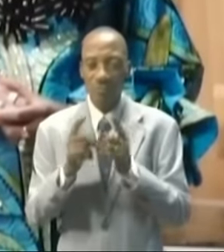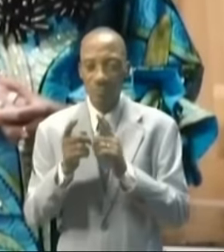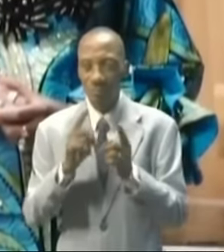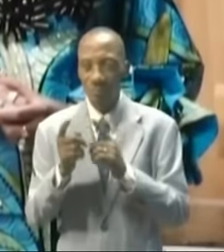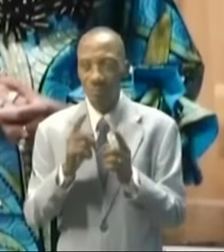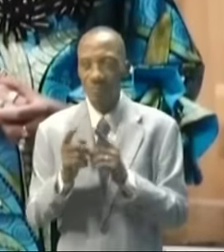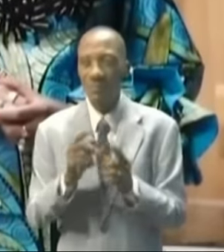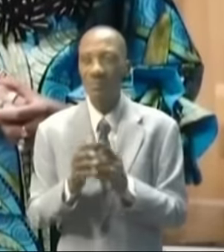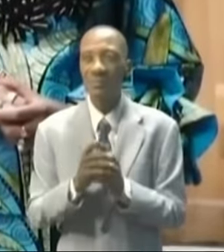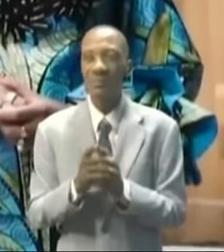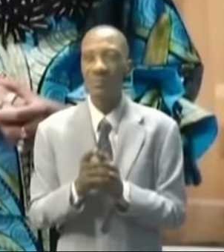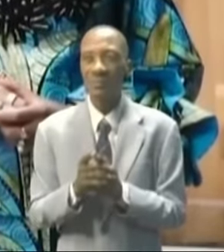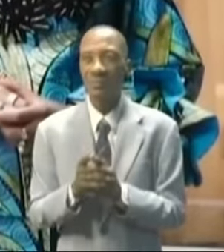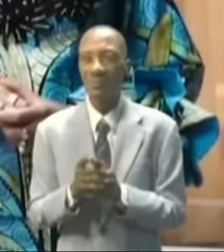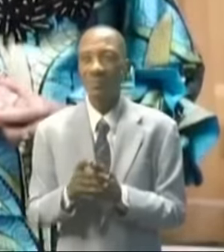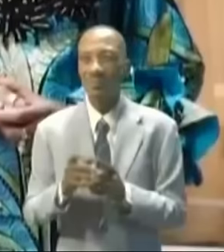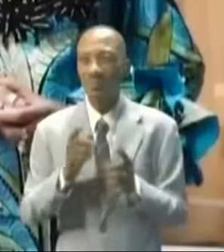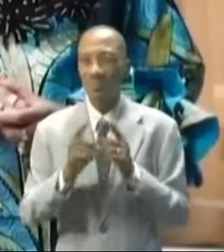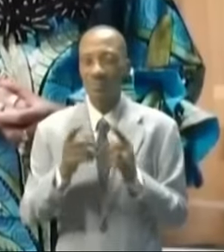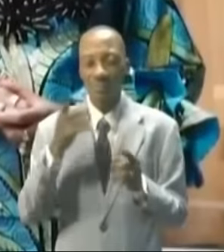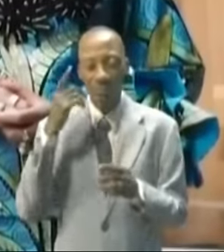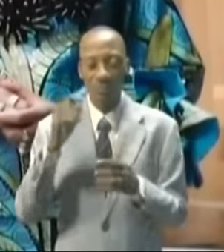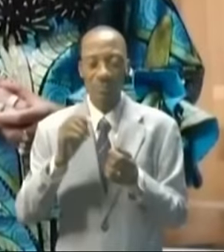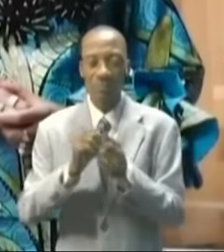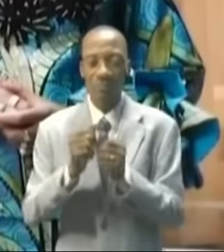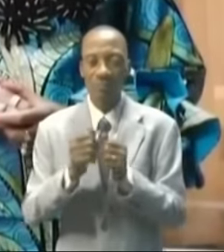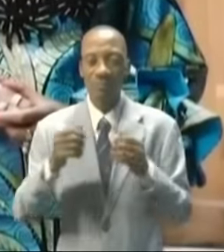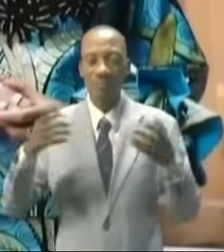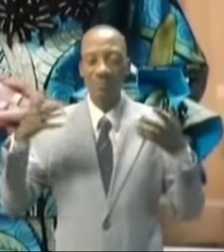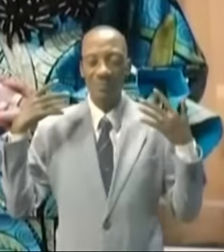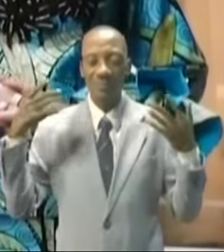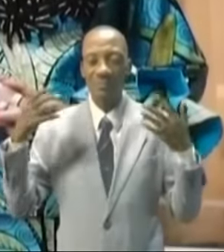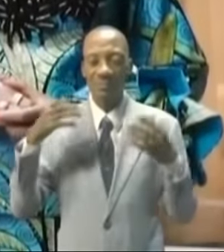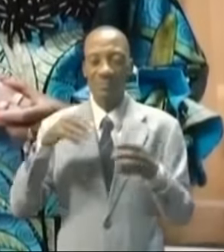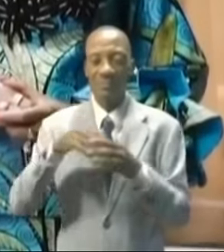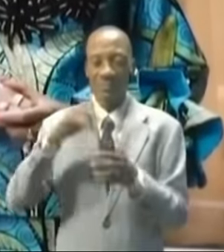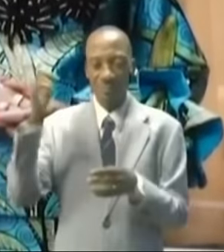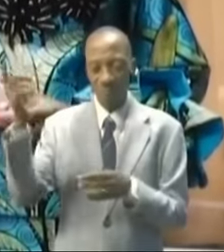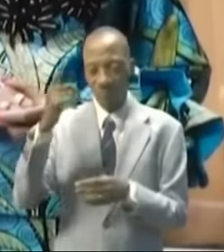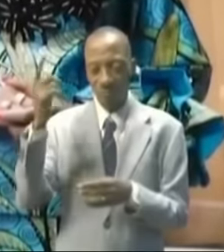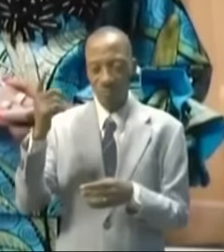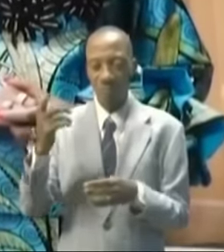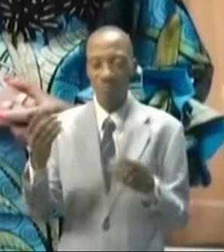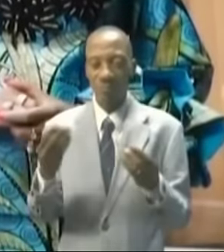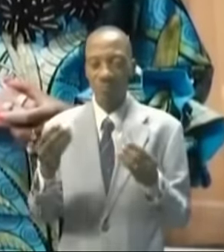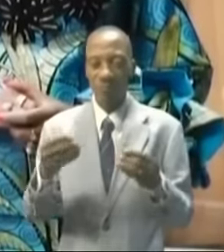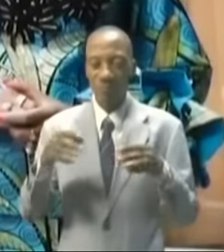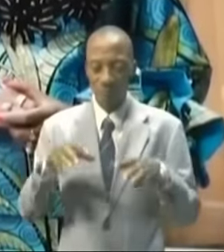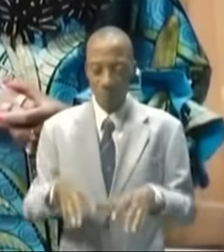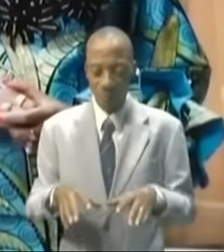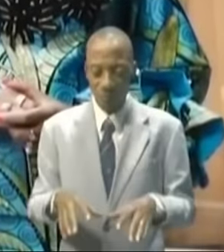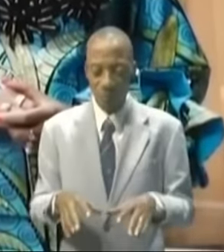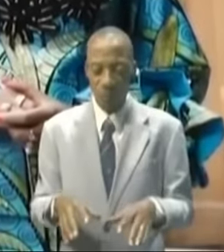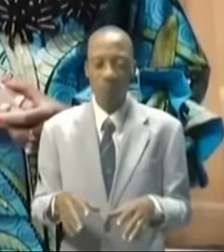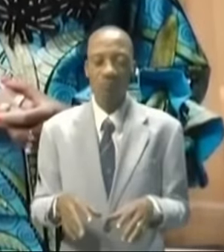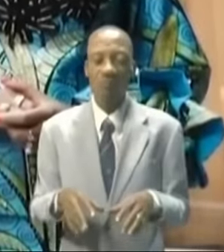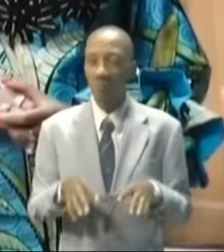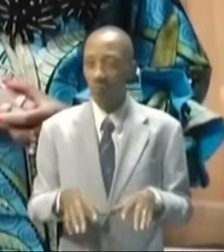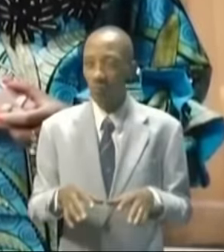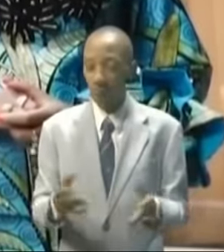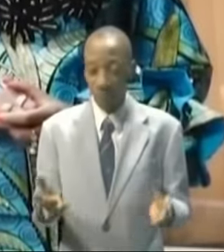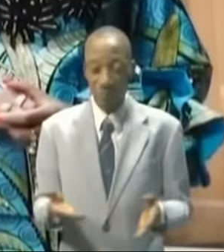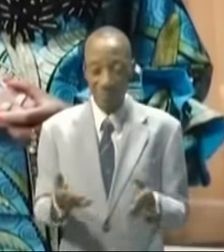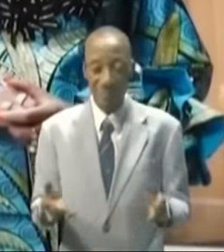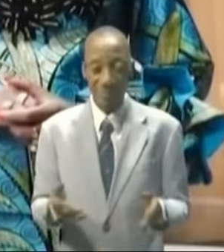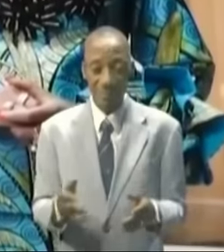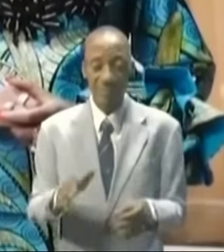un institut sur le climat qui sera implanté ici en République démocratique du Congo. Nous avons également ici, dans le cadre de l'initiative mondiale